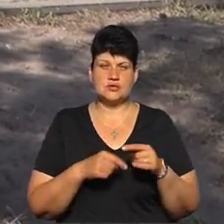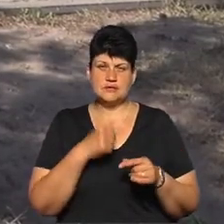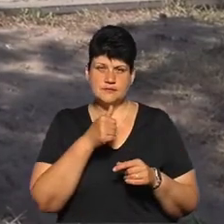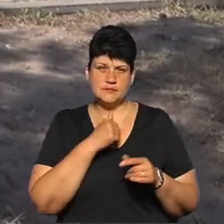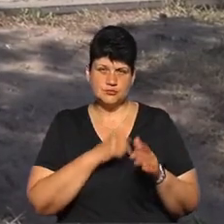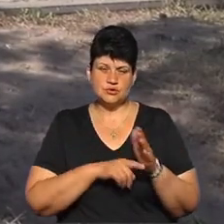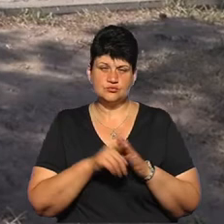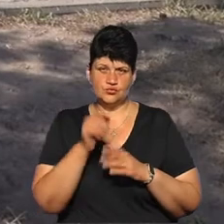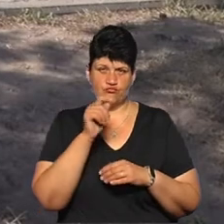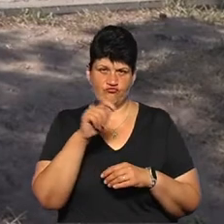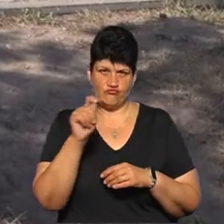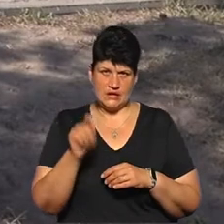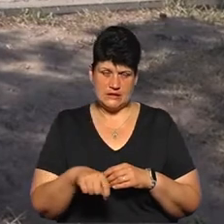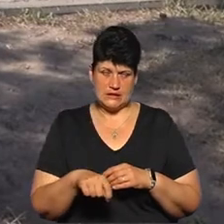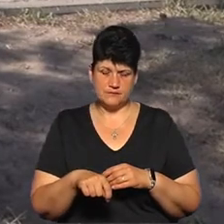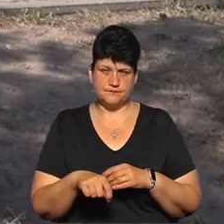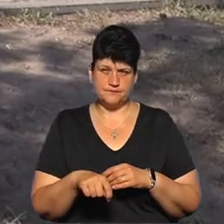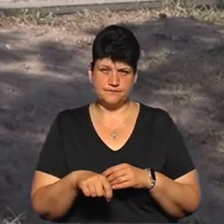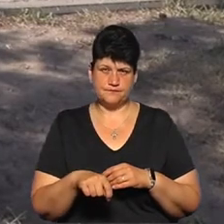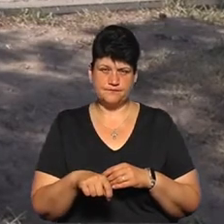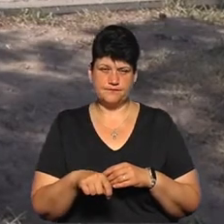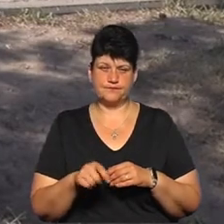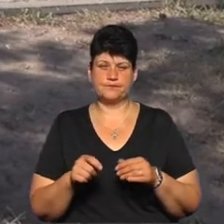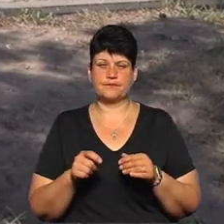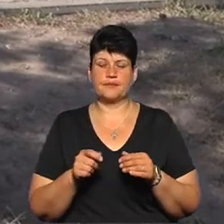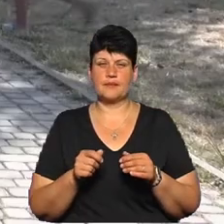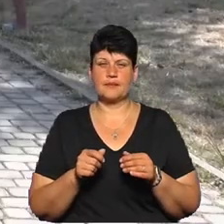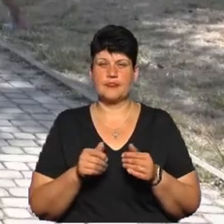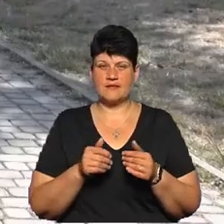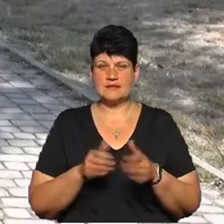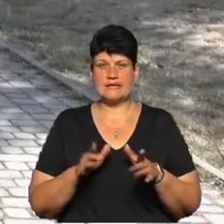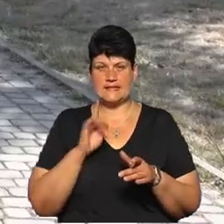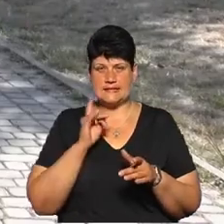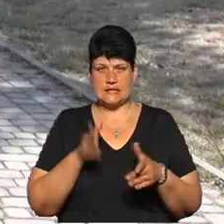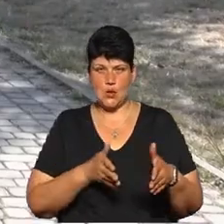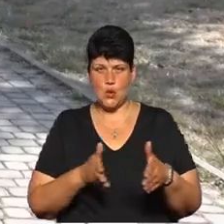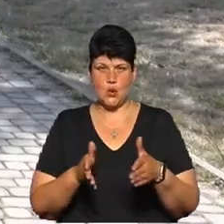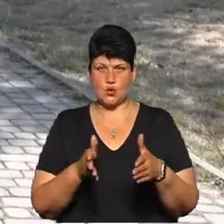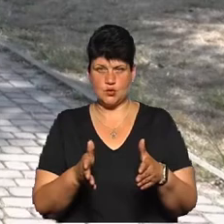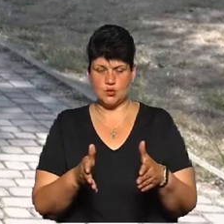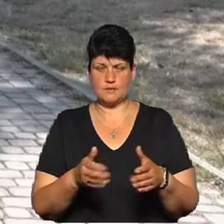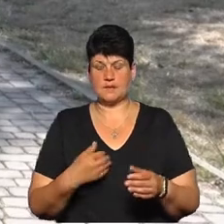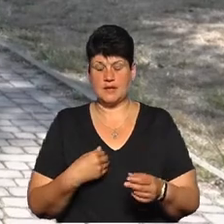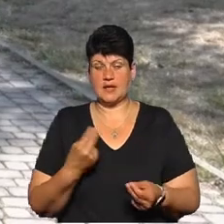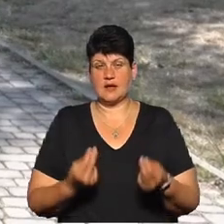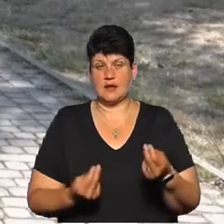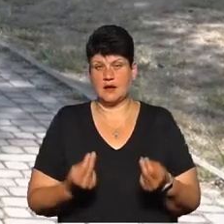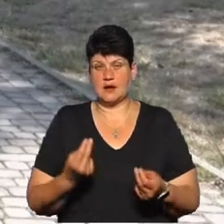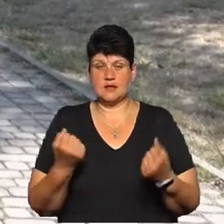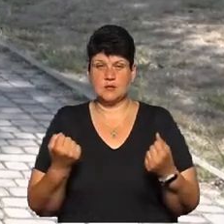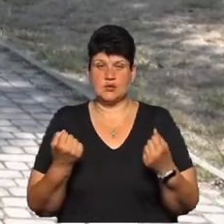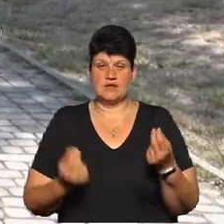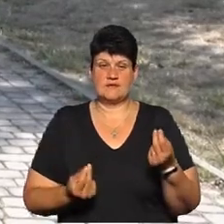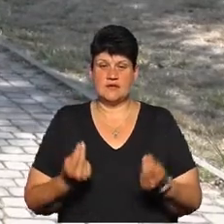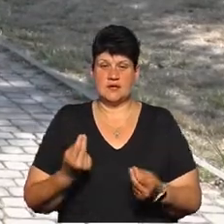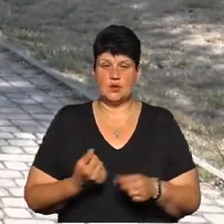коли відкрили дійсний зелений коридор. Ми граємо в спортивні ігри,